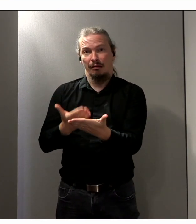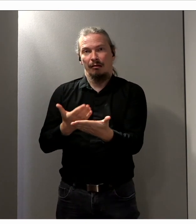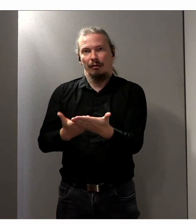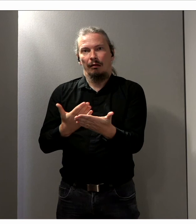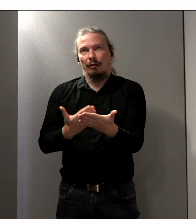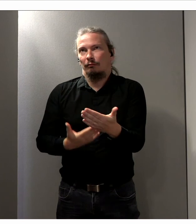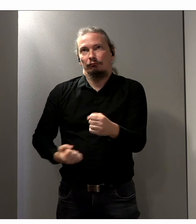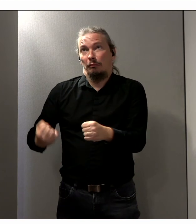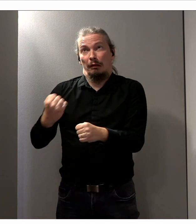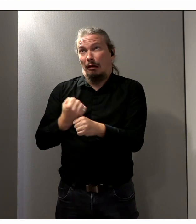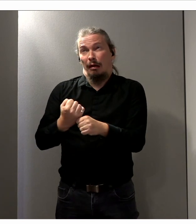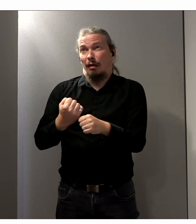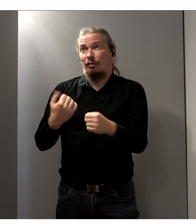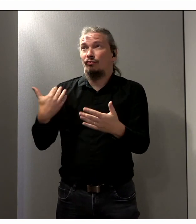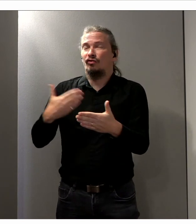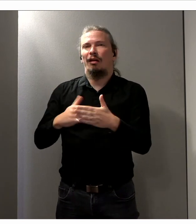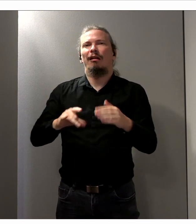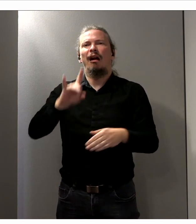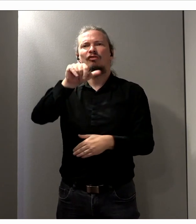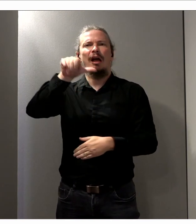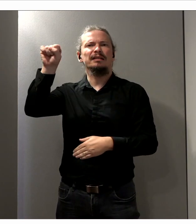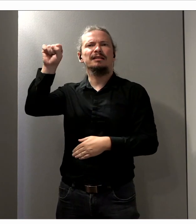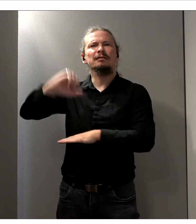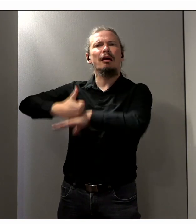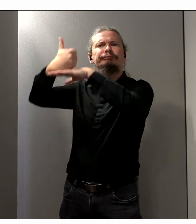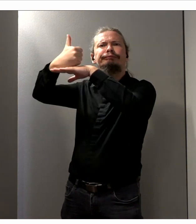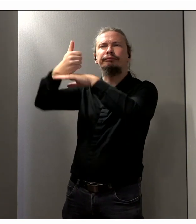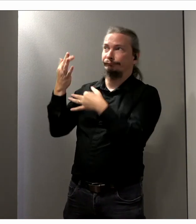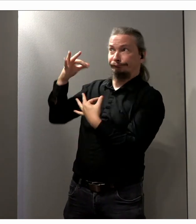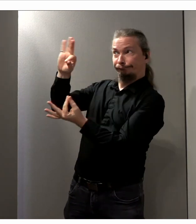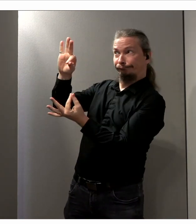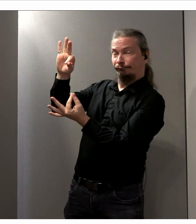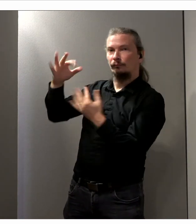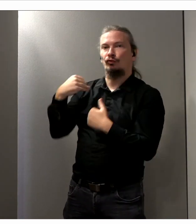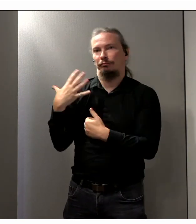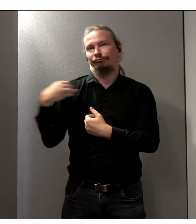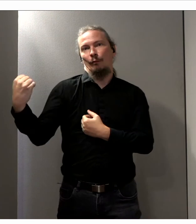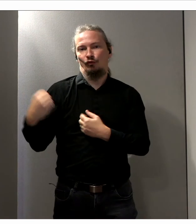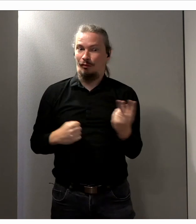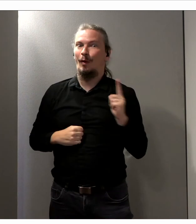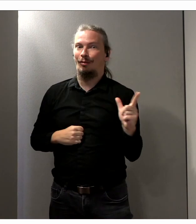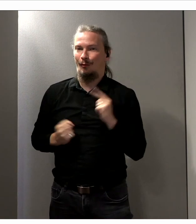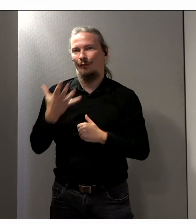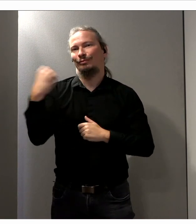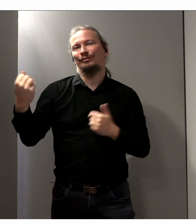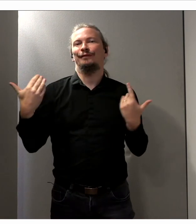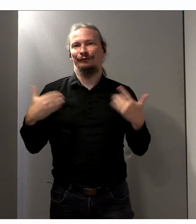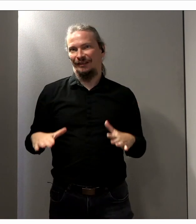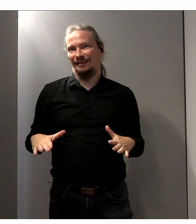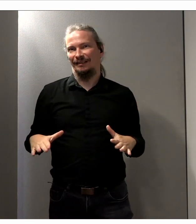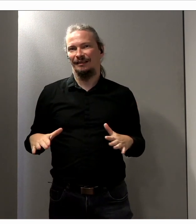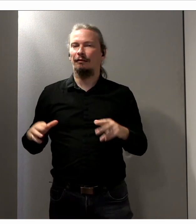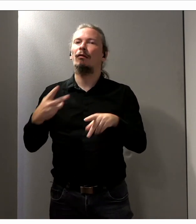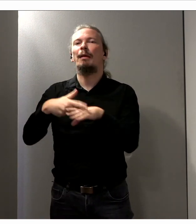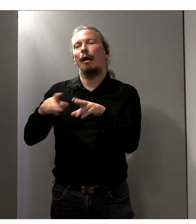pu mettre en pratique auprès de la Haute Autorité de Santé qui nous a recrutés en binôme tous les deux